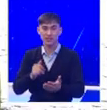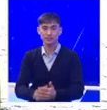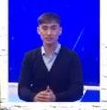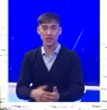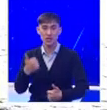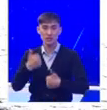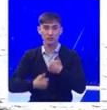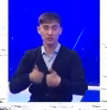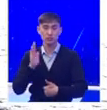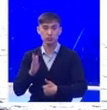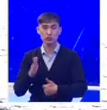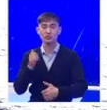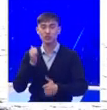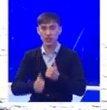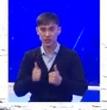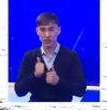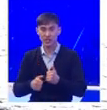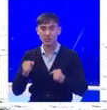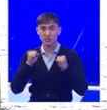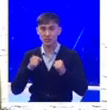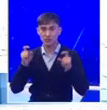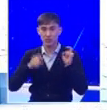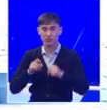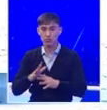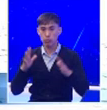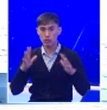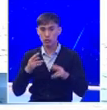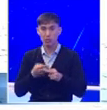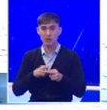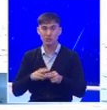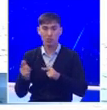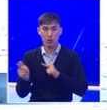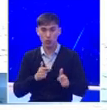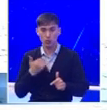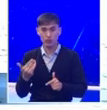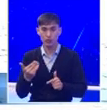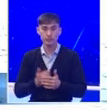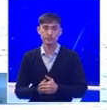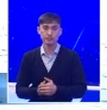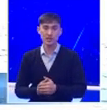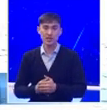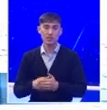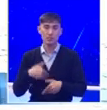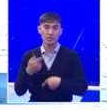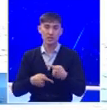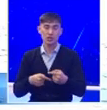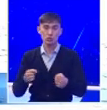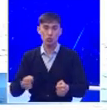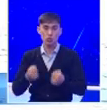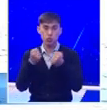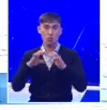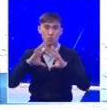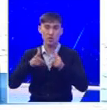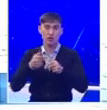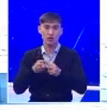мы будем чаще спортсменов будет приезжать к нам больше и поэтому для подготовки предстоящему кубками кубка мира